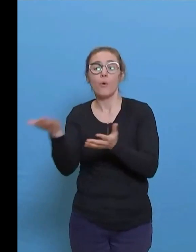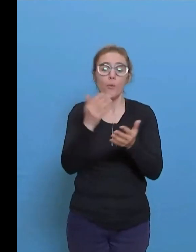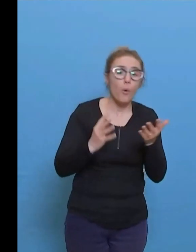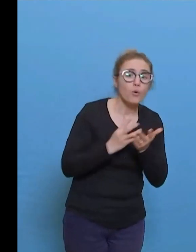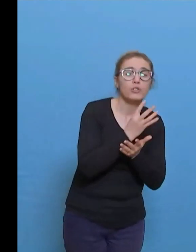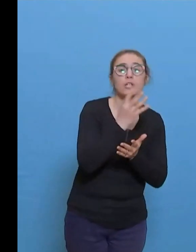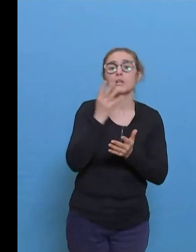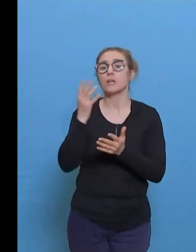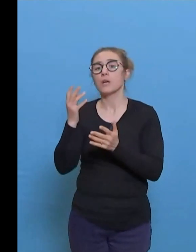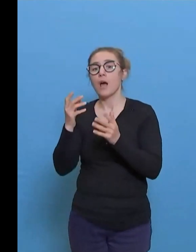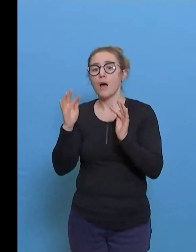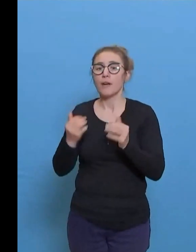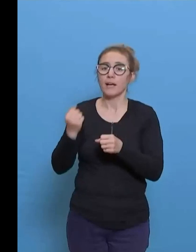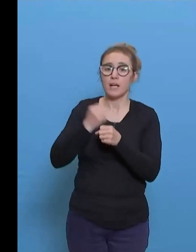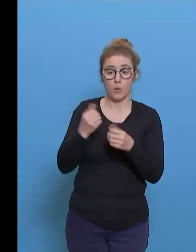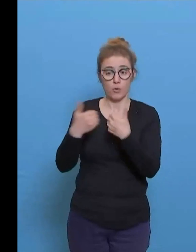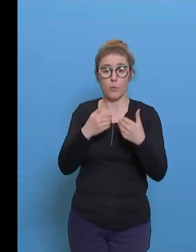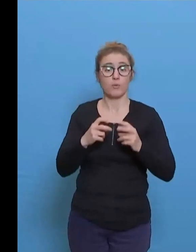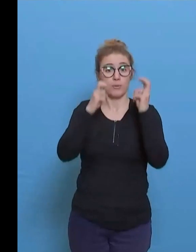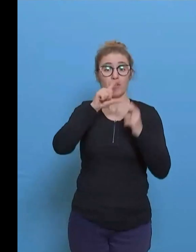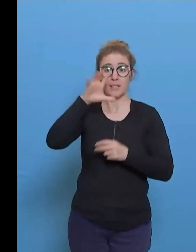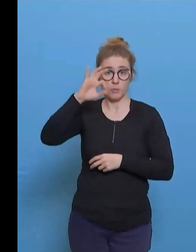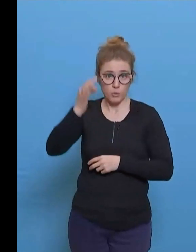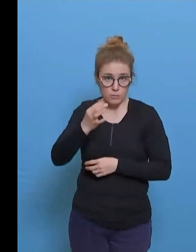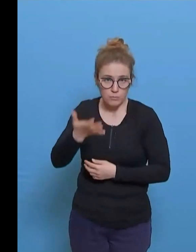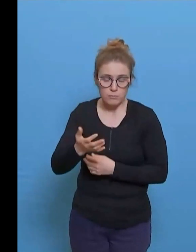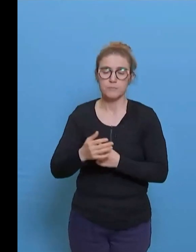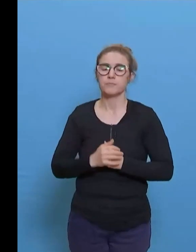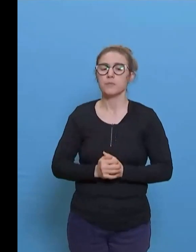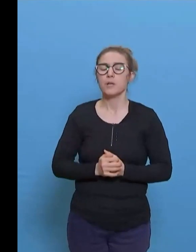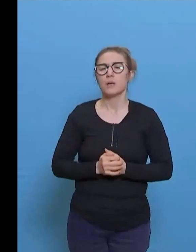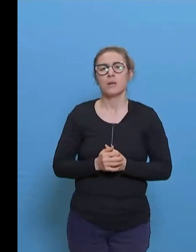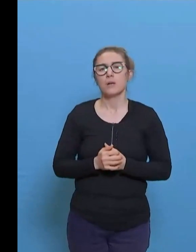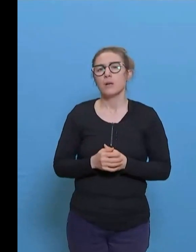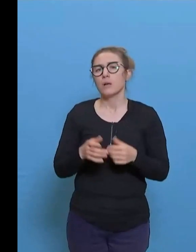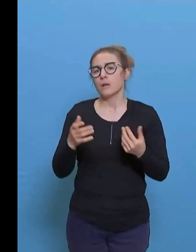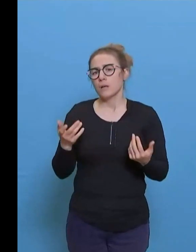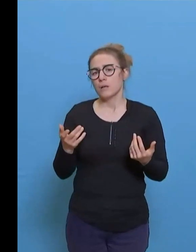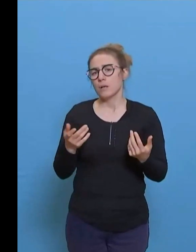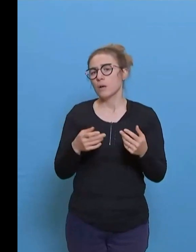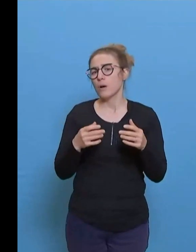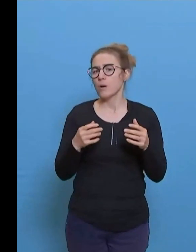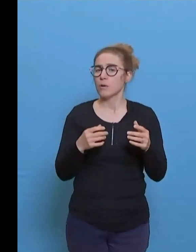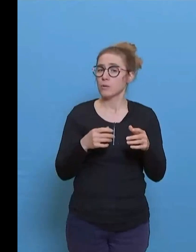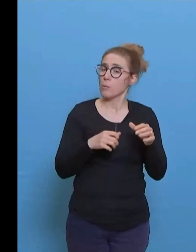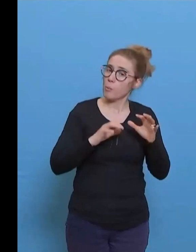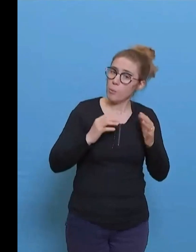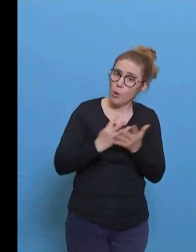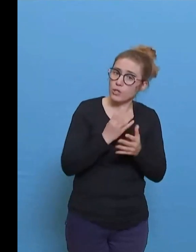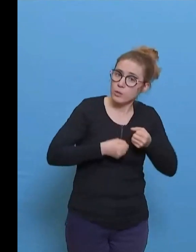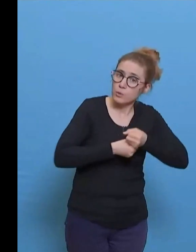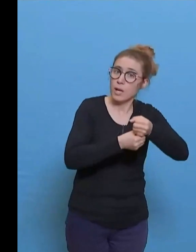projets liés à la création. Il y en avait, nombre de projets proposés en soutien